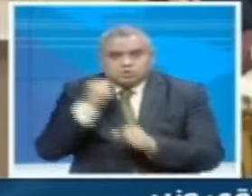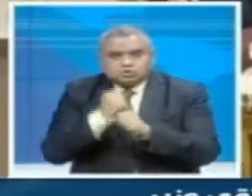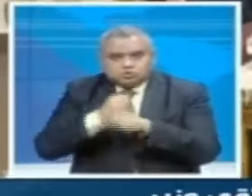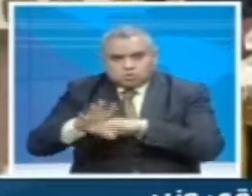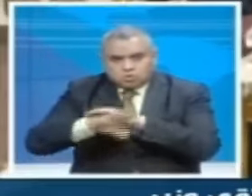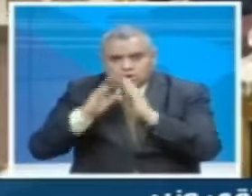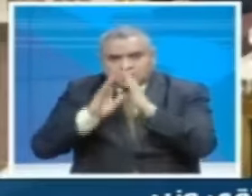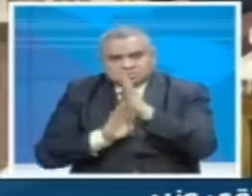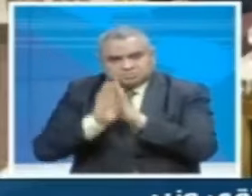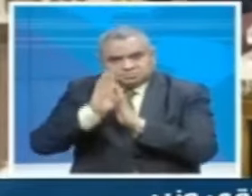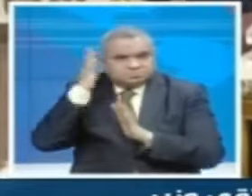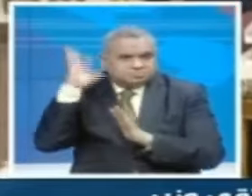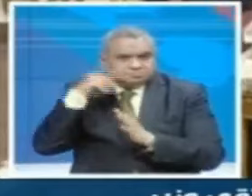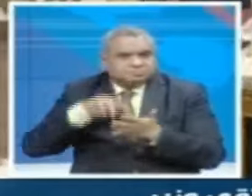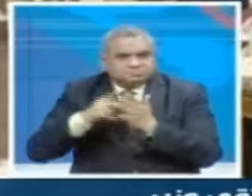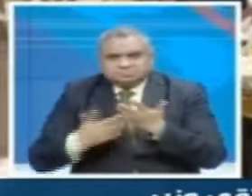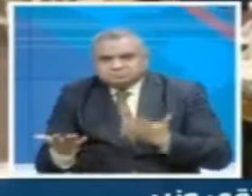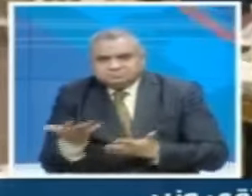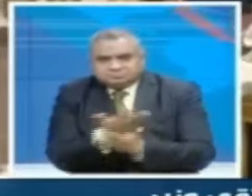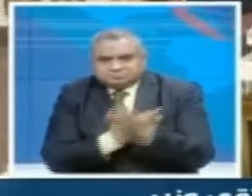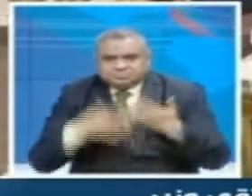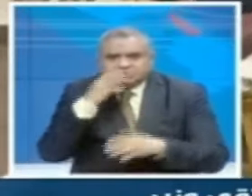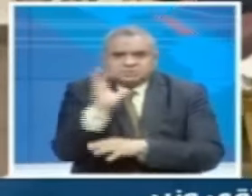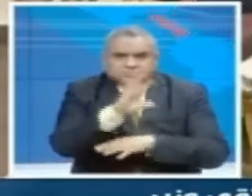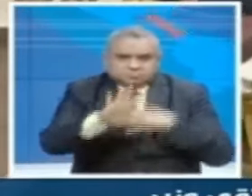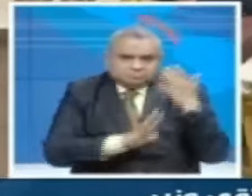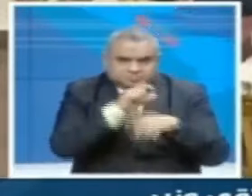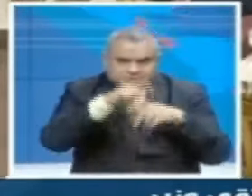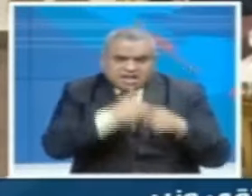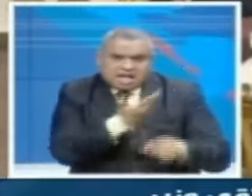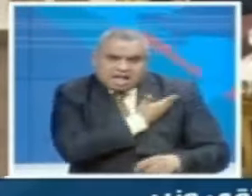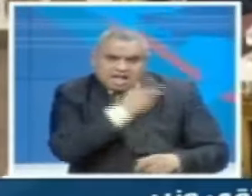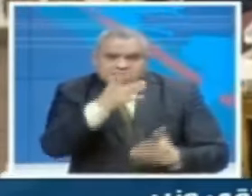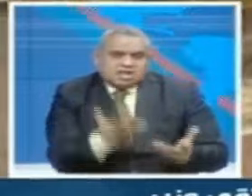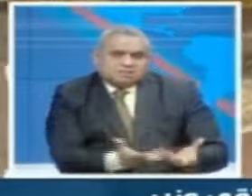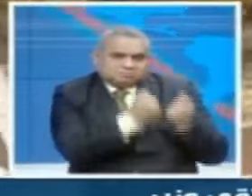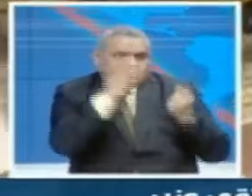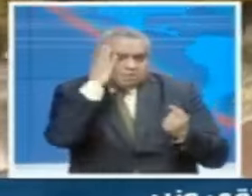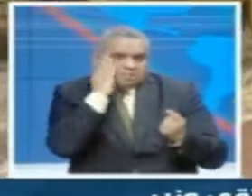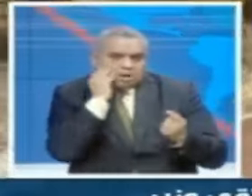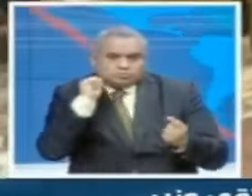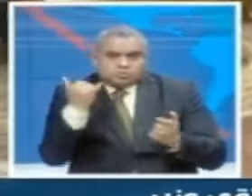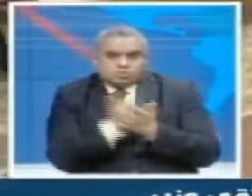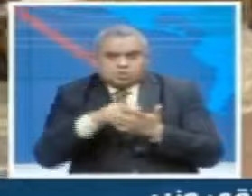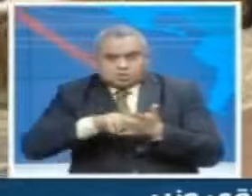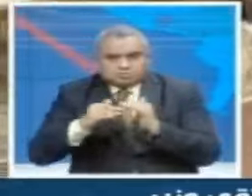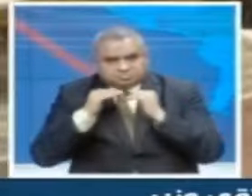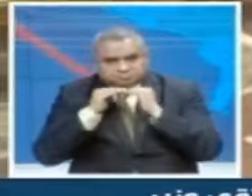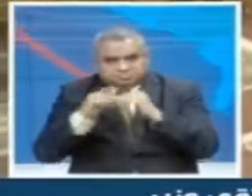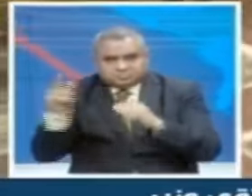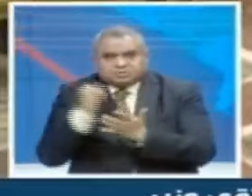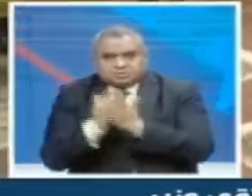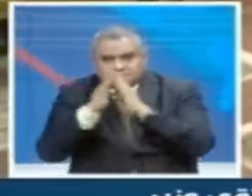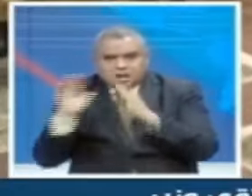محيطها الإقليمي، خاصة مع استمرار الأزمة الراهنة في قطاع غزة وانعكاساتها على الأمن والاستقرار